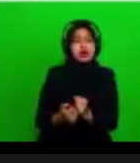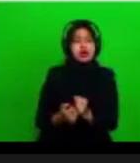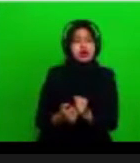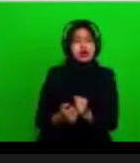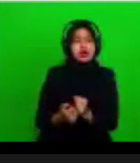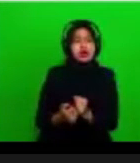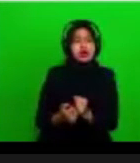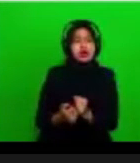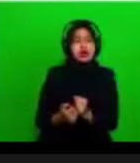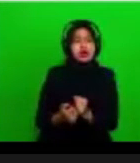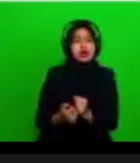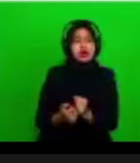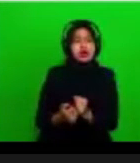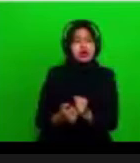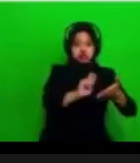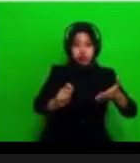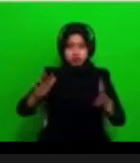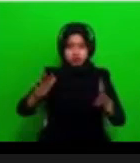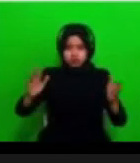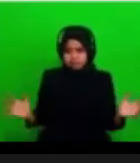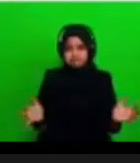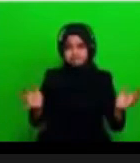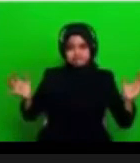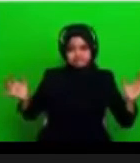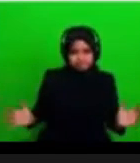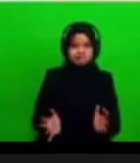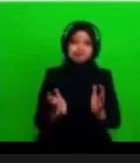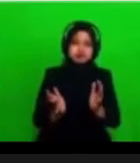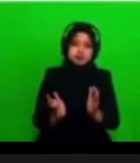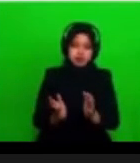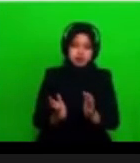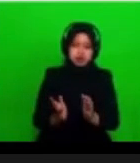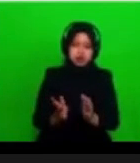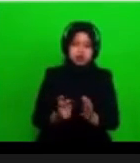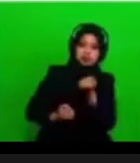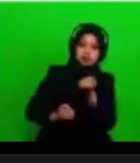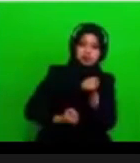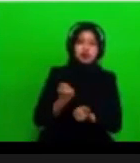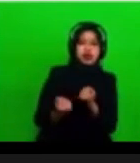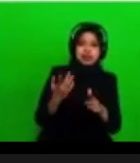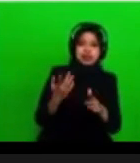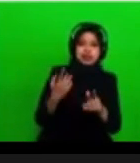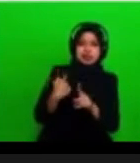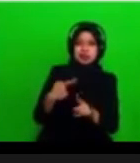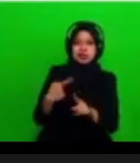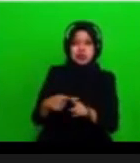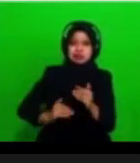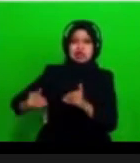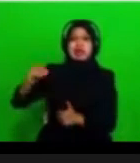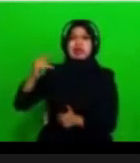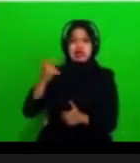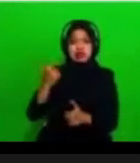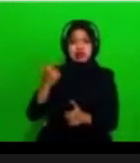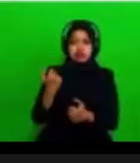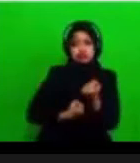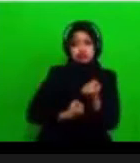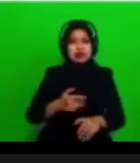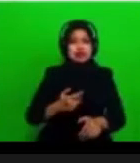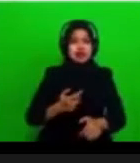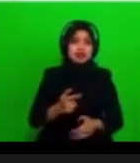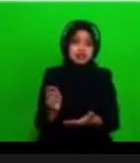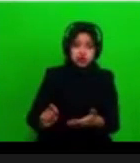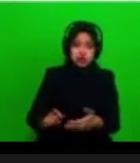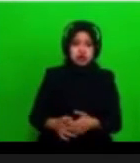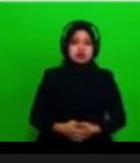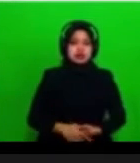diturunkan, satu, sekolahkan anak Indonesia. Kita tingkatkan angka partisipasi yang tinggi. Sehingga apa?